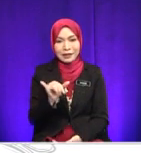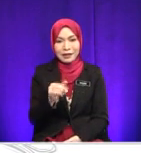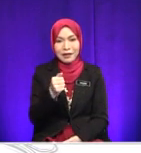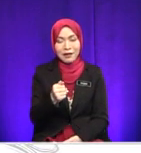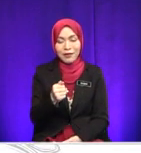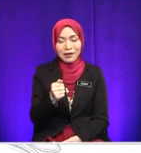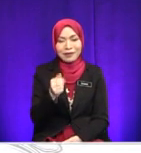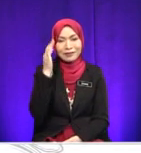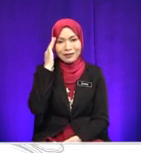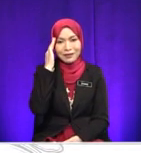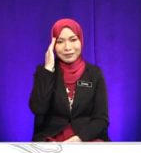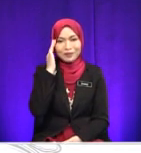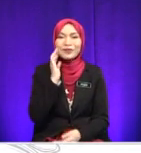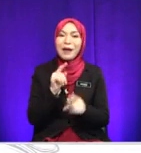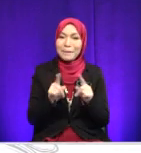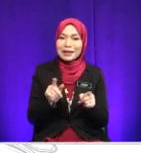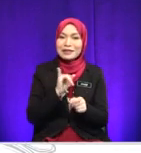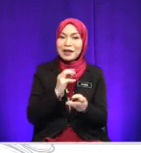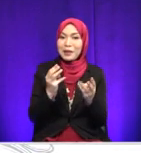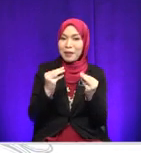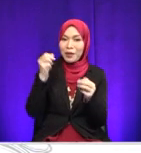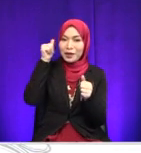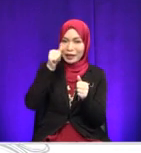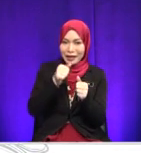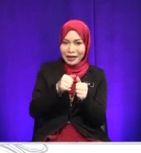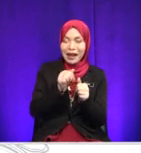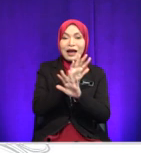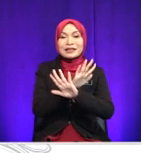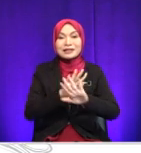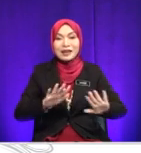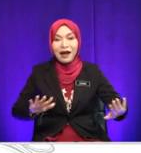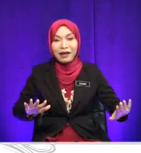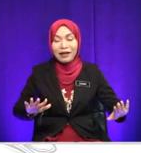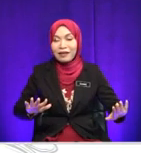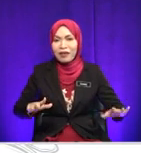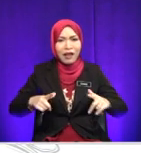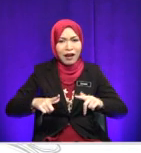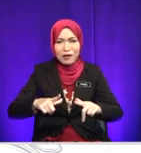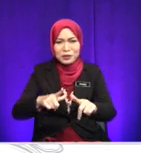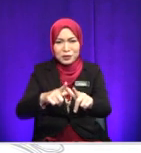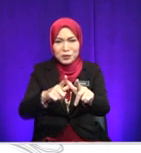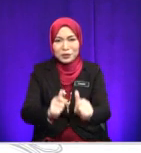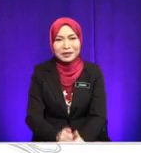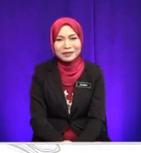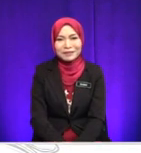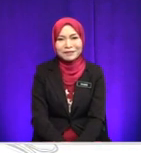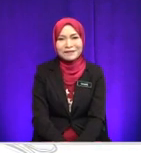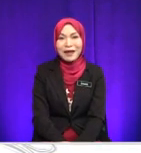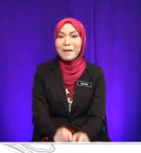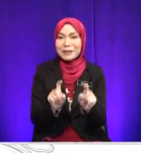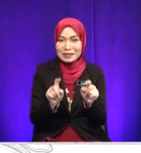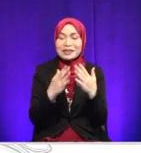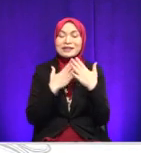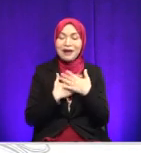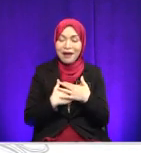haruslah jangan terlalu laju. Macam Dennis tadi, laju sangat. Cuba perlahan-lahan, tenang-tenang supaya apa? Supaya apabila